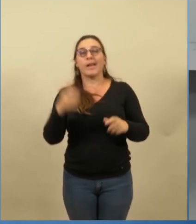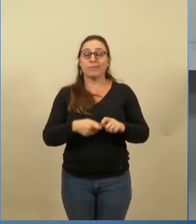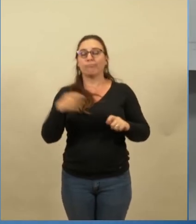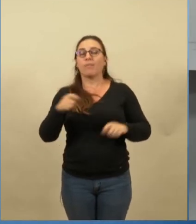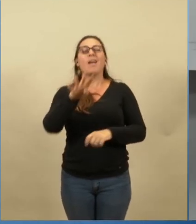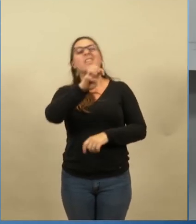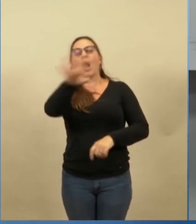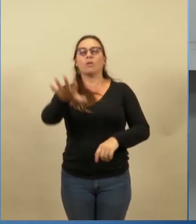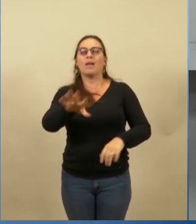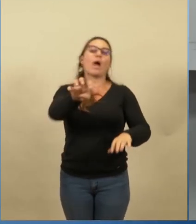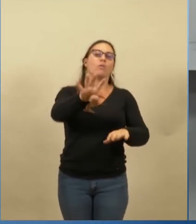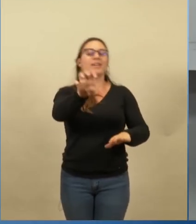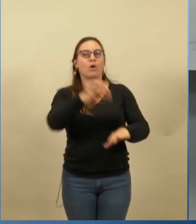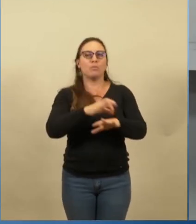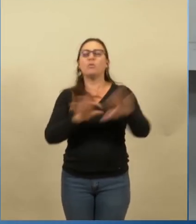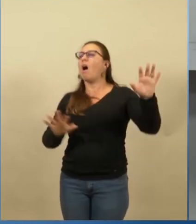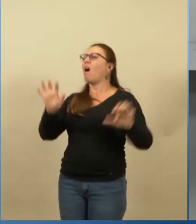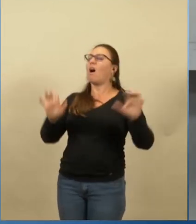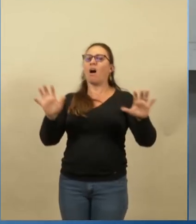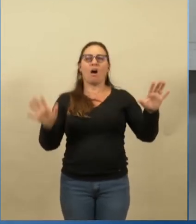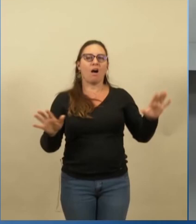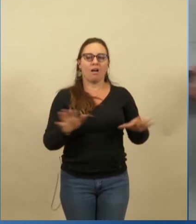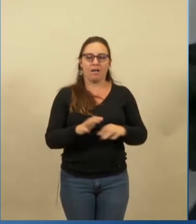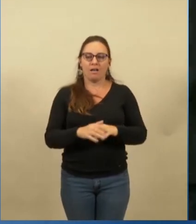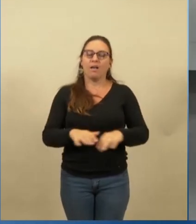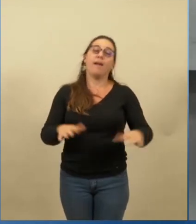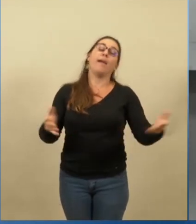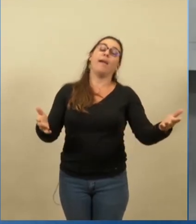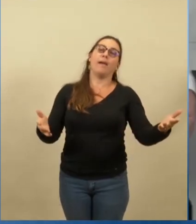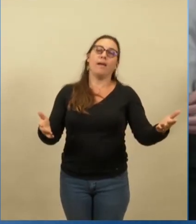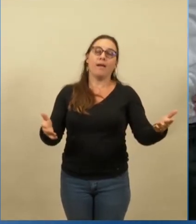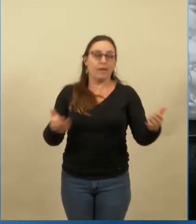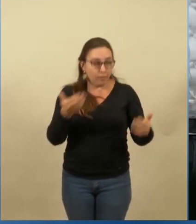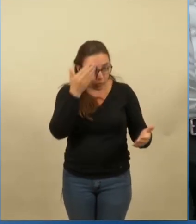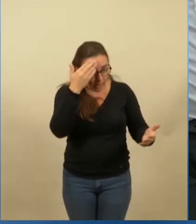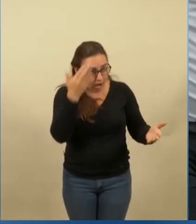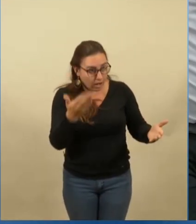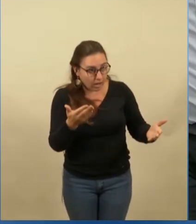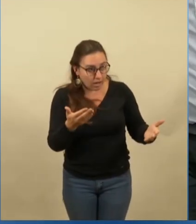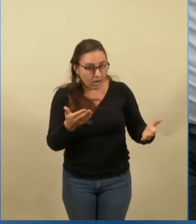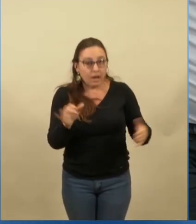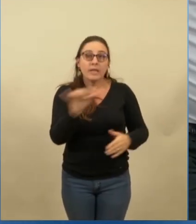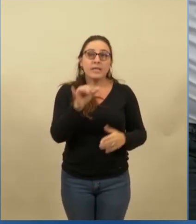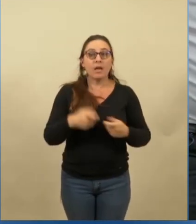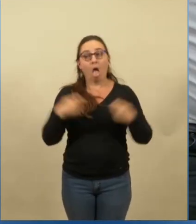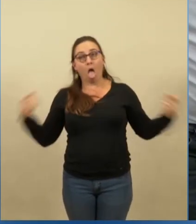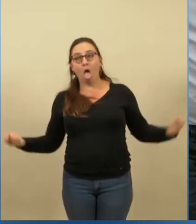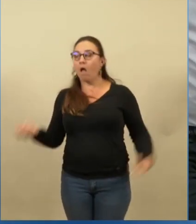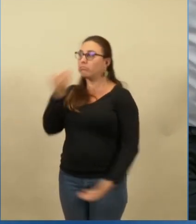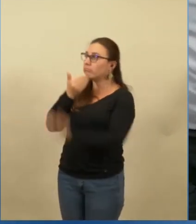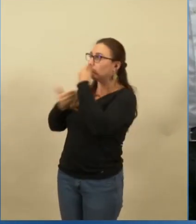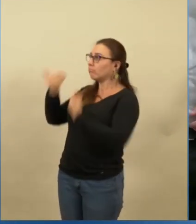40 40 minutes faut savoir si vous voulez il y en a qui veulent prendre plus de temps pour manger